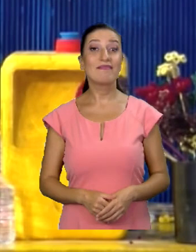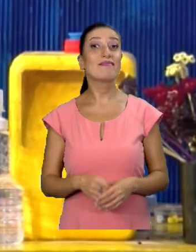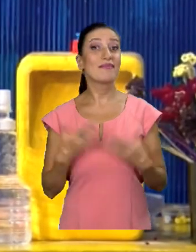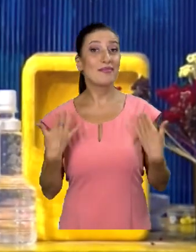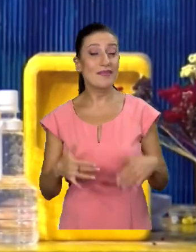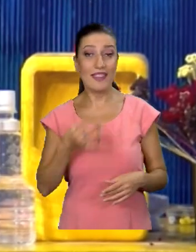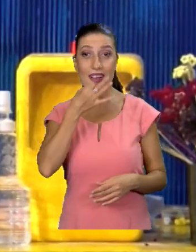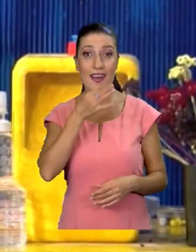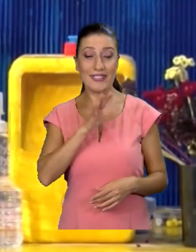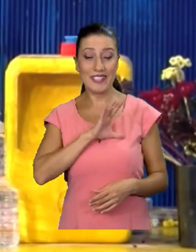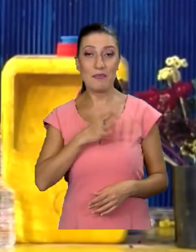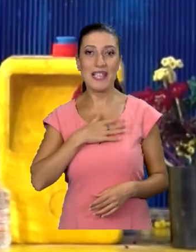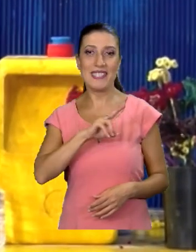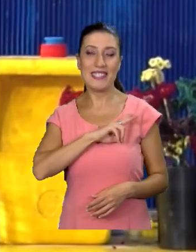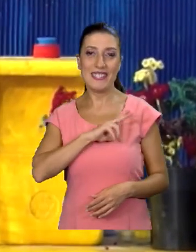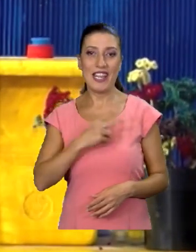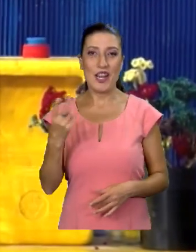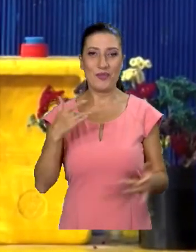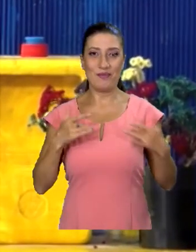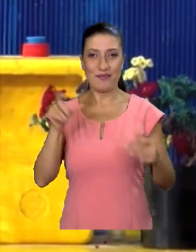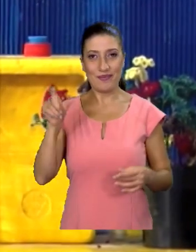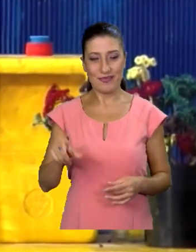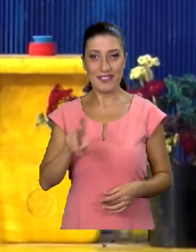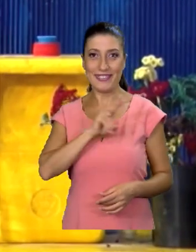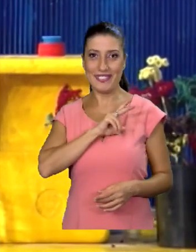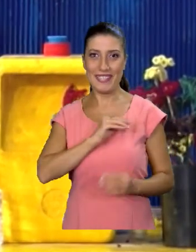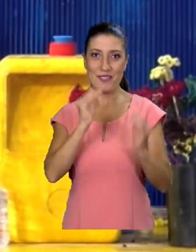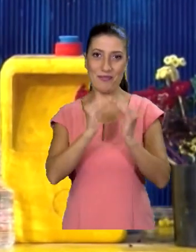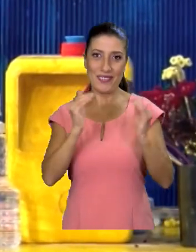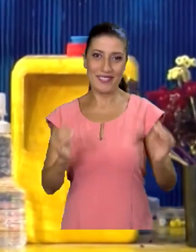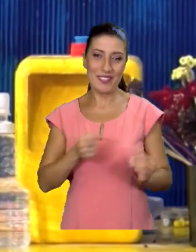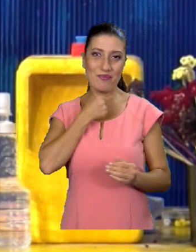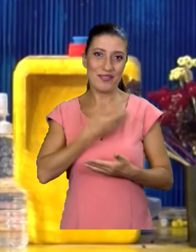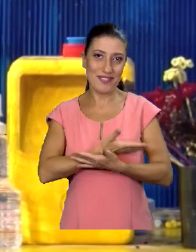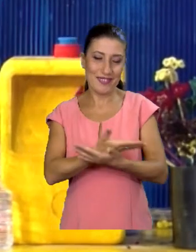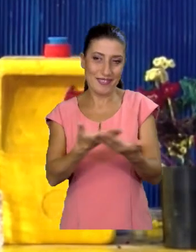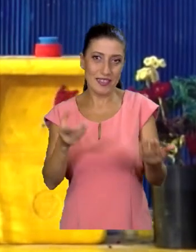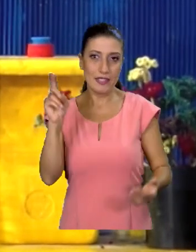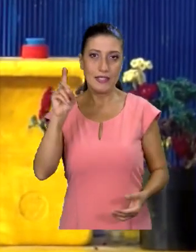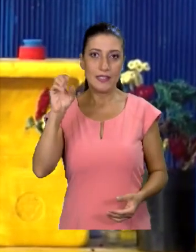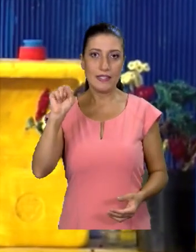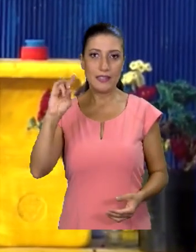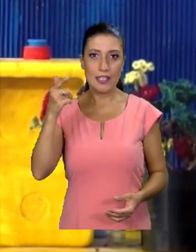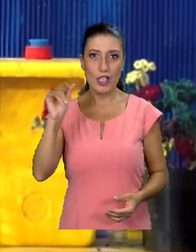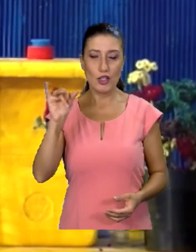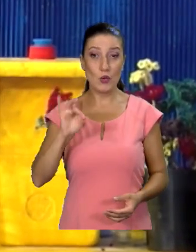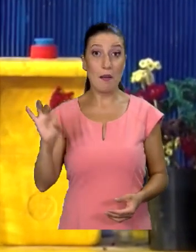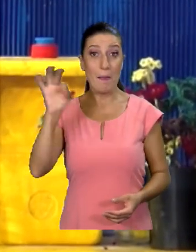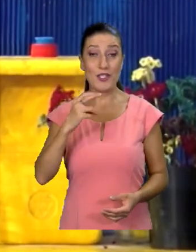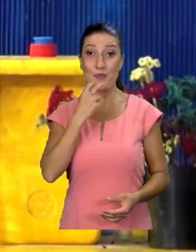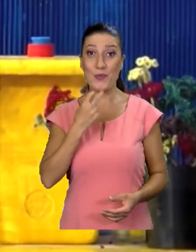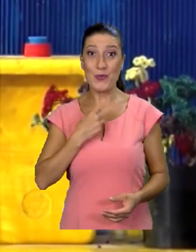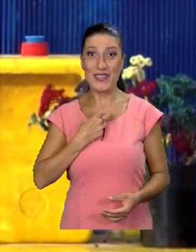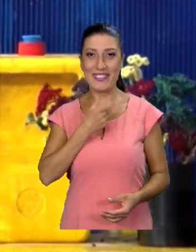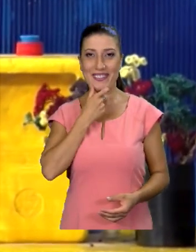ինչպես ասացին մեր սիրելի մոխն ու դմբլդոխը, սիրելի պստիկներ և մեծիկներ, Զանգեզուրի մասին մուլտֆիլմ ենք դիտելու